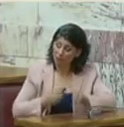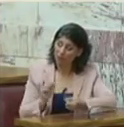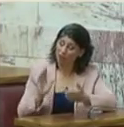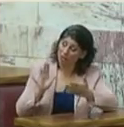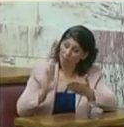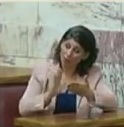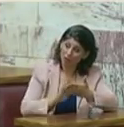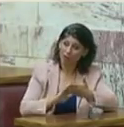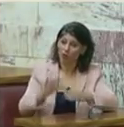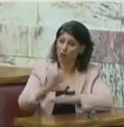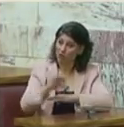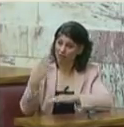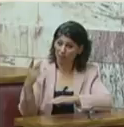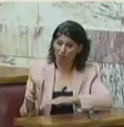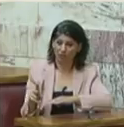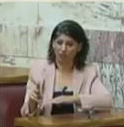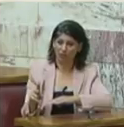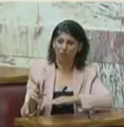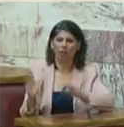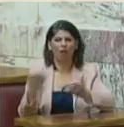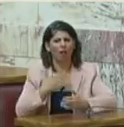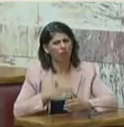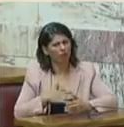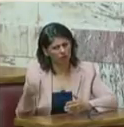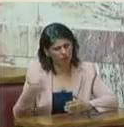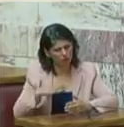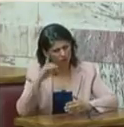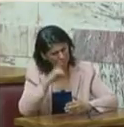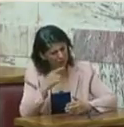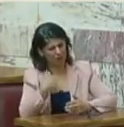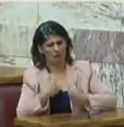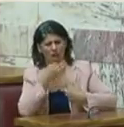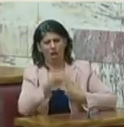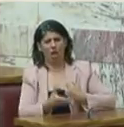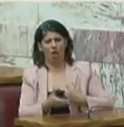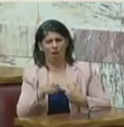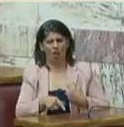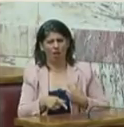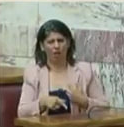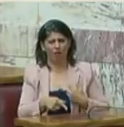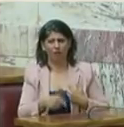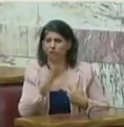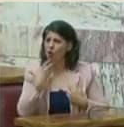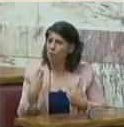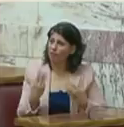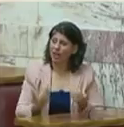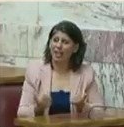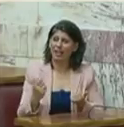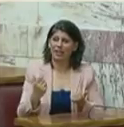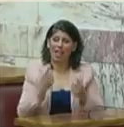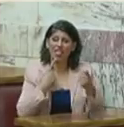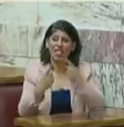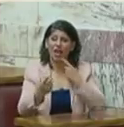Θα προσπαθήσω να το προσεγγίσω και αν θέλετε διαψεύστε με μετά, αυτή την ομορφιά έχει ο ανοιχτός διάλογος.